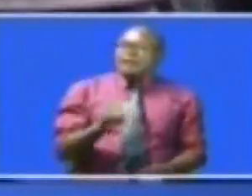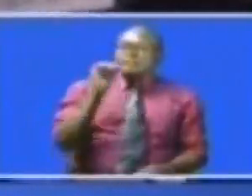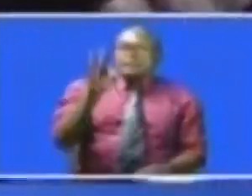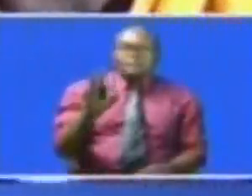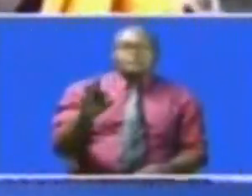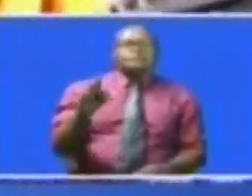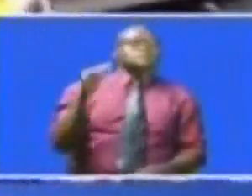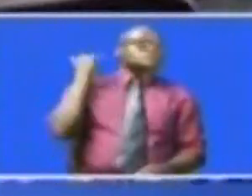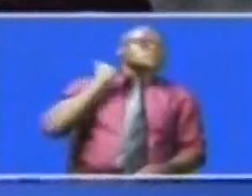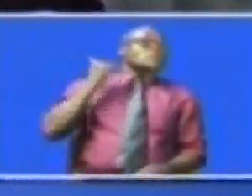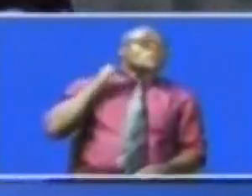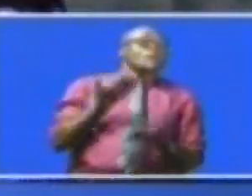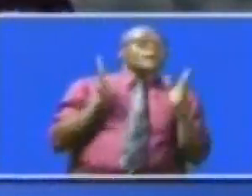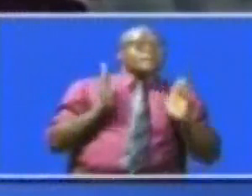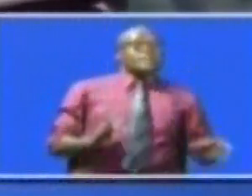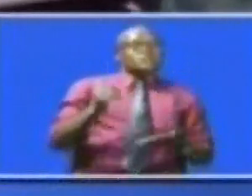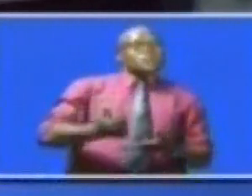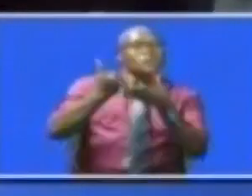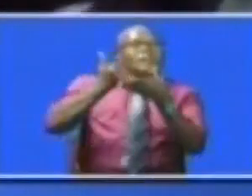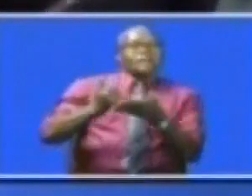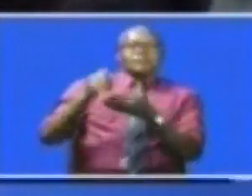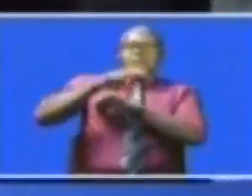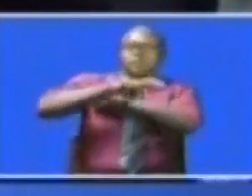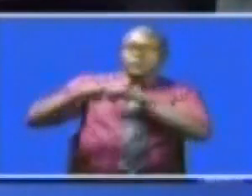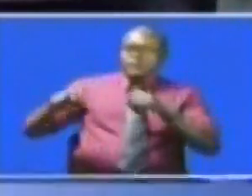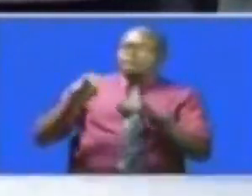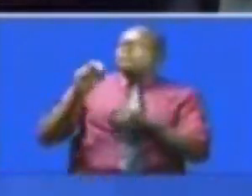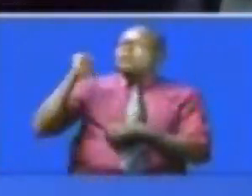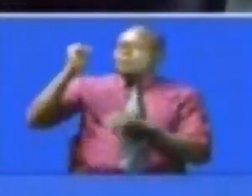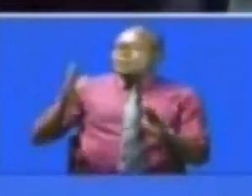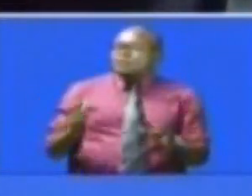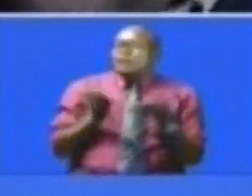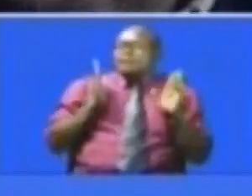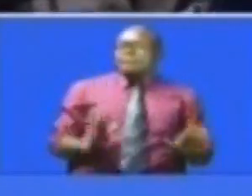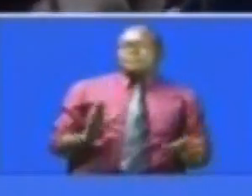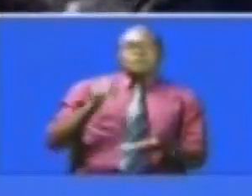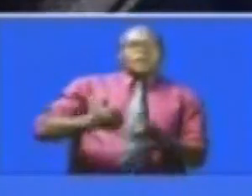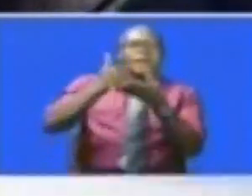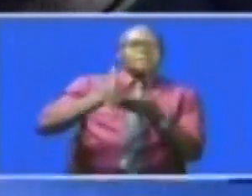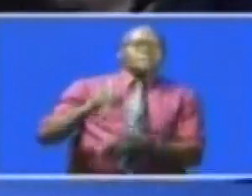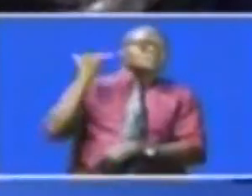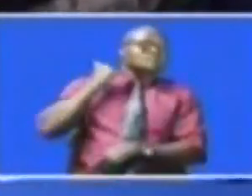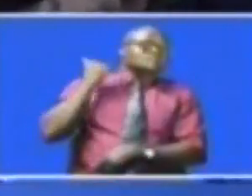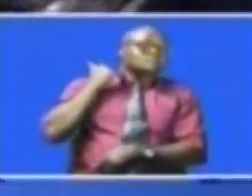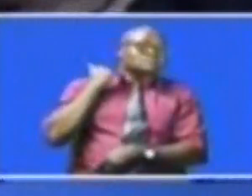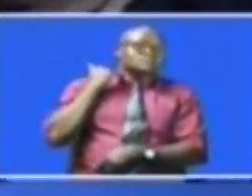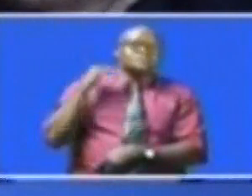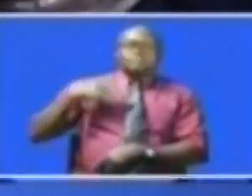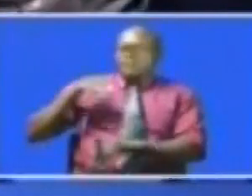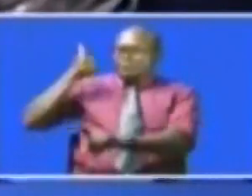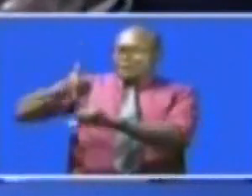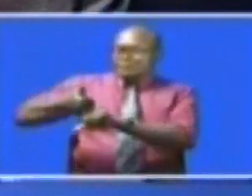kitendo, ama mtu yeyote ambaye watasaidia, kama mimi ni mwanasiasa ama mtu yeyote. Wale wanafahamia wafanya